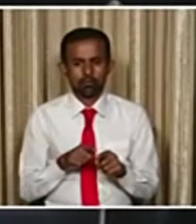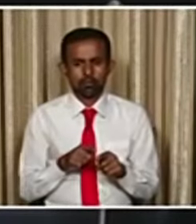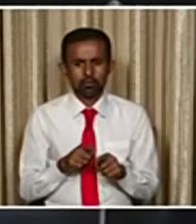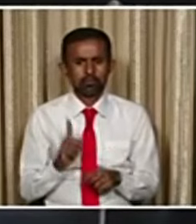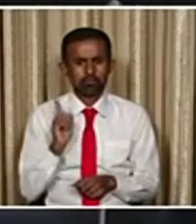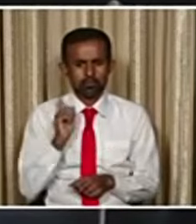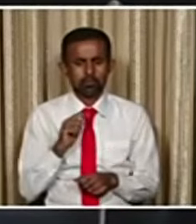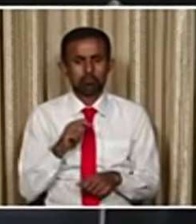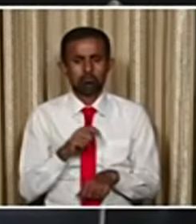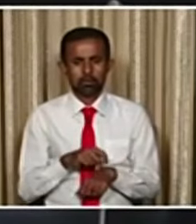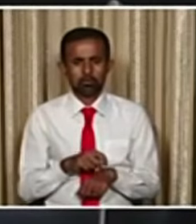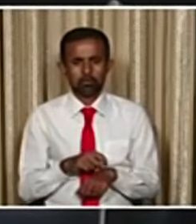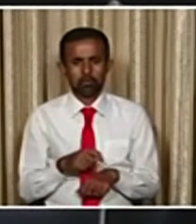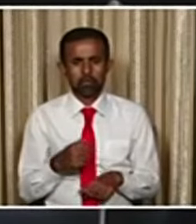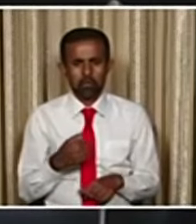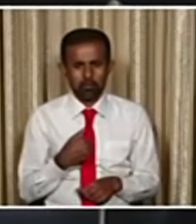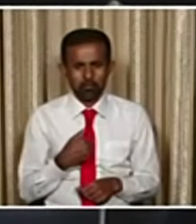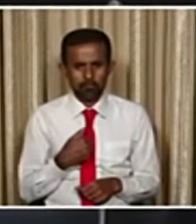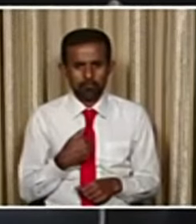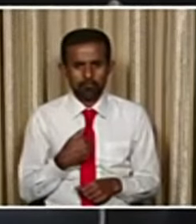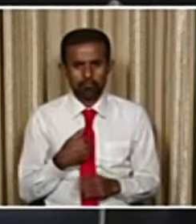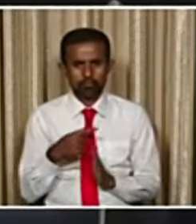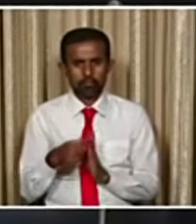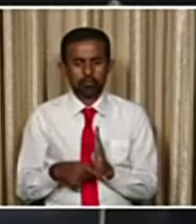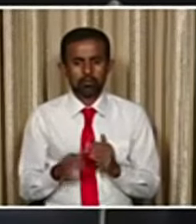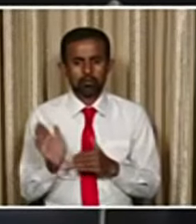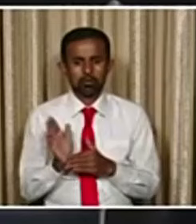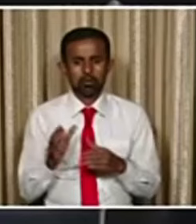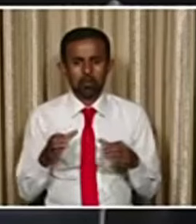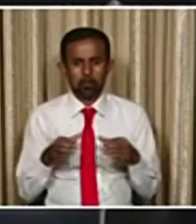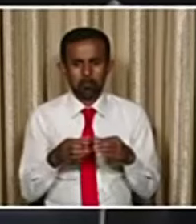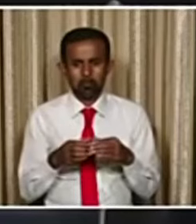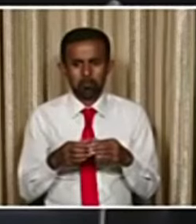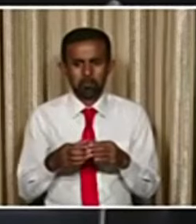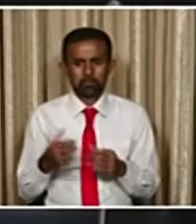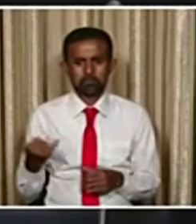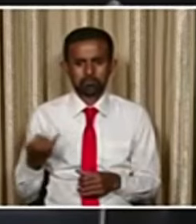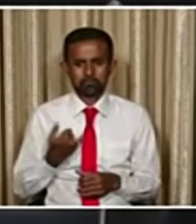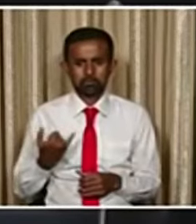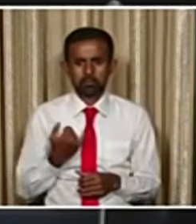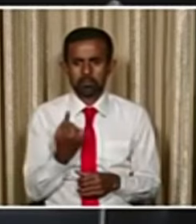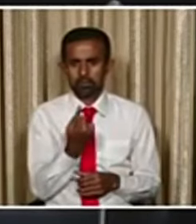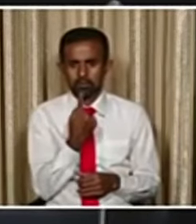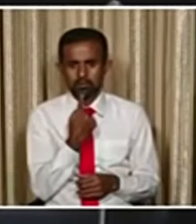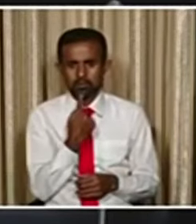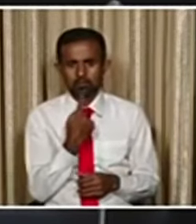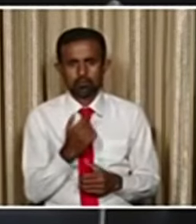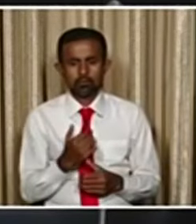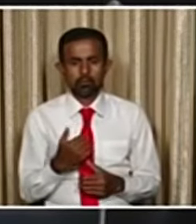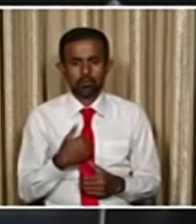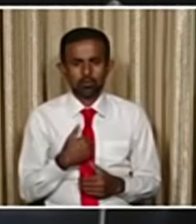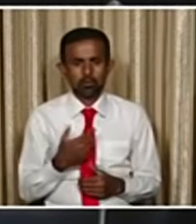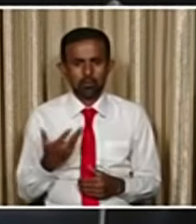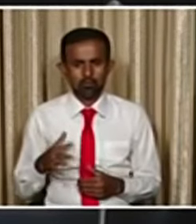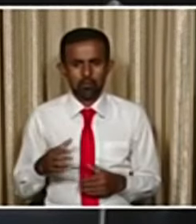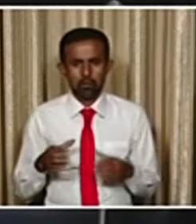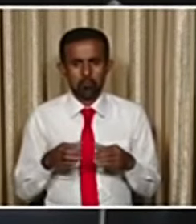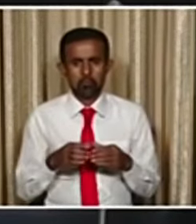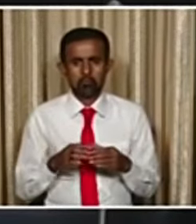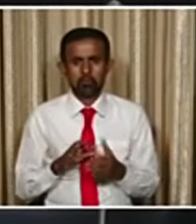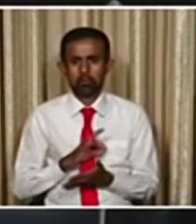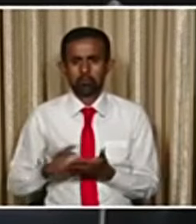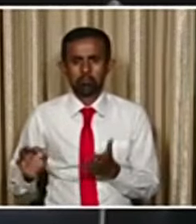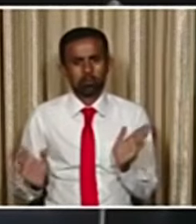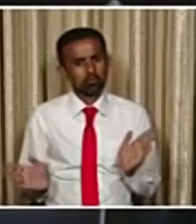මුගක් අවස්ථාවලදී අපිට ශ්‍රී ලංකා නිදහස් පක්ෂයේ කෙනෙහිලිකම් කරනකොට අපිට සිද්ධ වුණා පක්ෂය දාලා